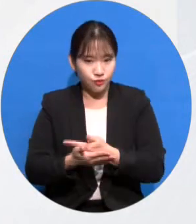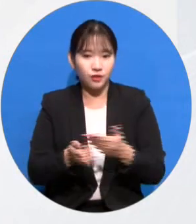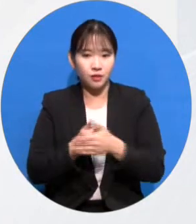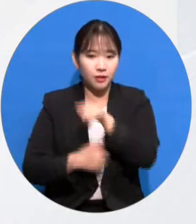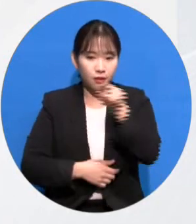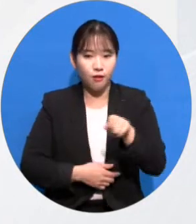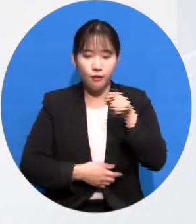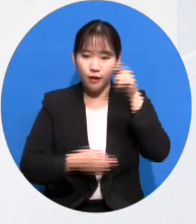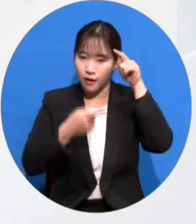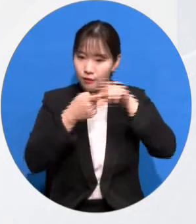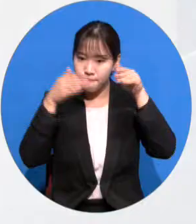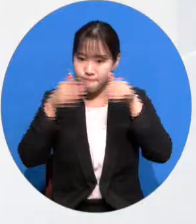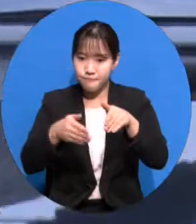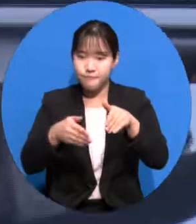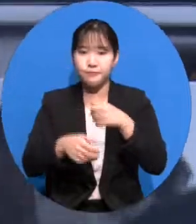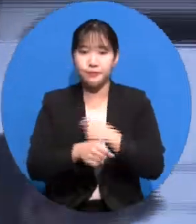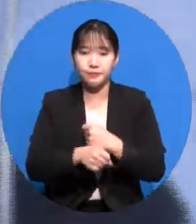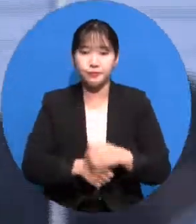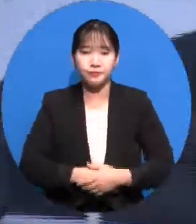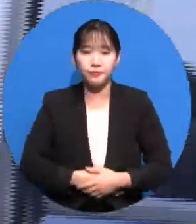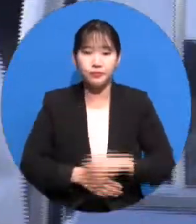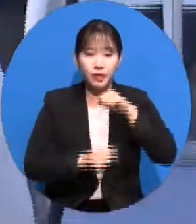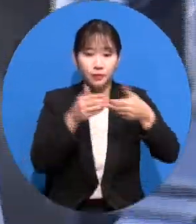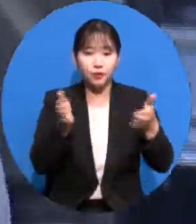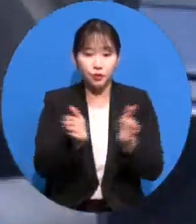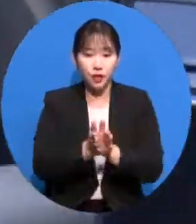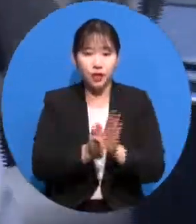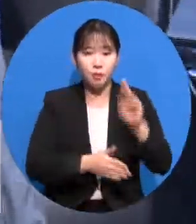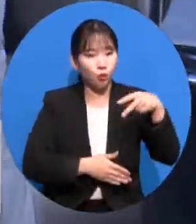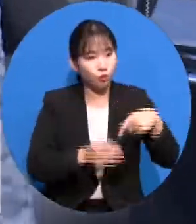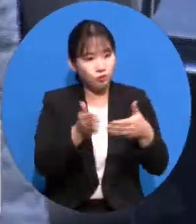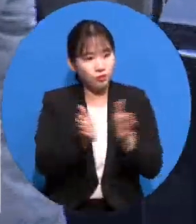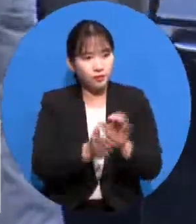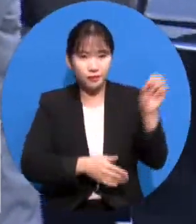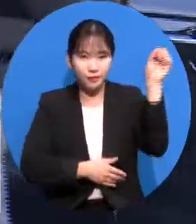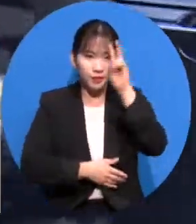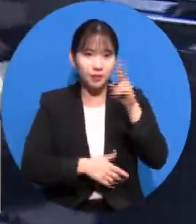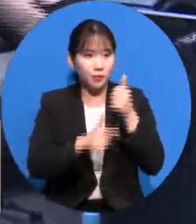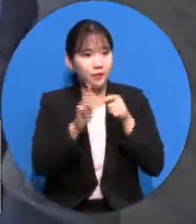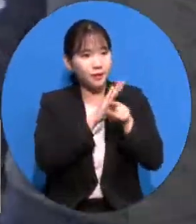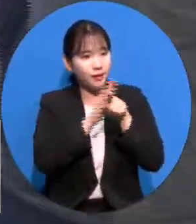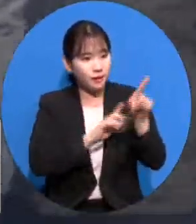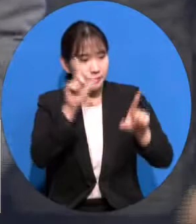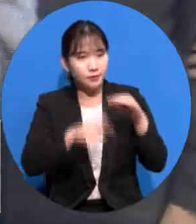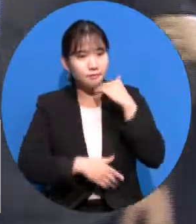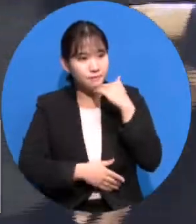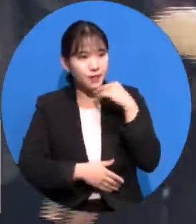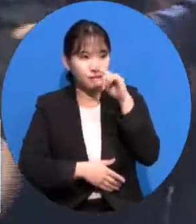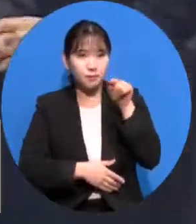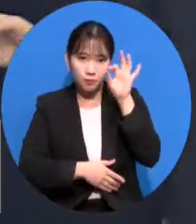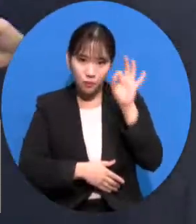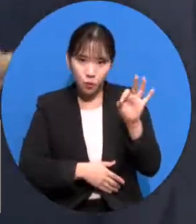그런 부분들에 저희가 초점을 맞춰서 민주당은 보수 정당의 유례 없는 호남 행보를 예의주시하면서도